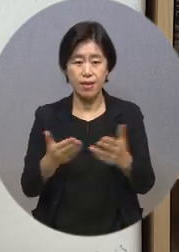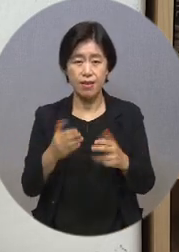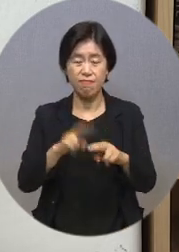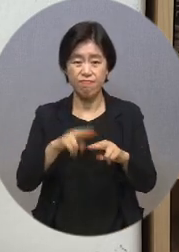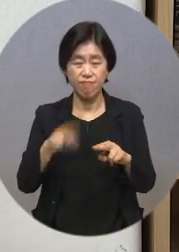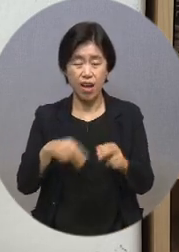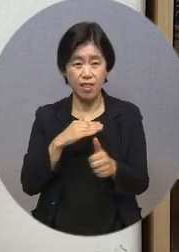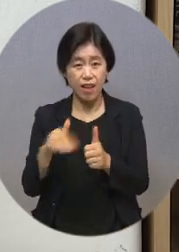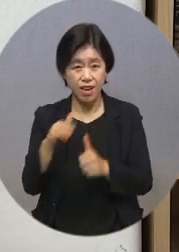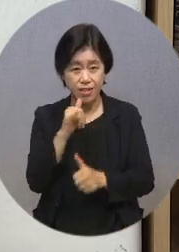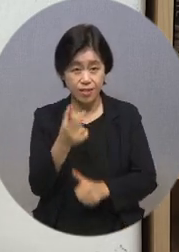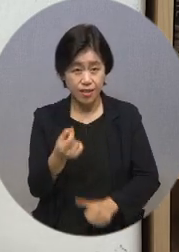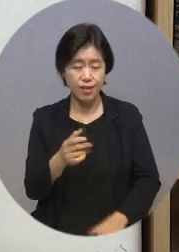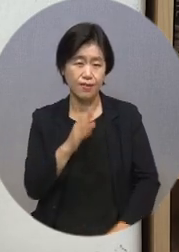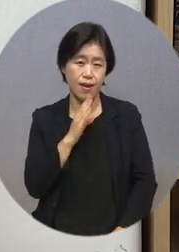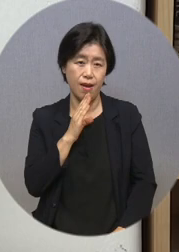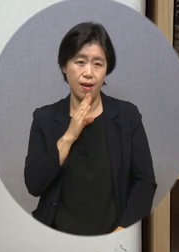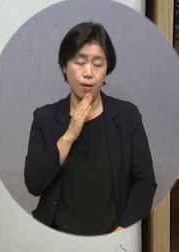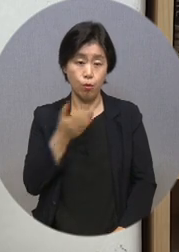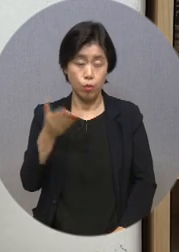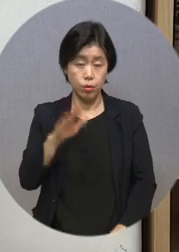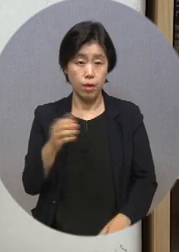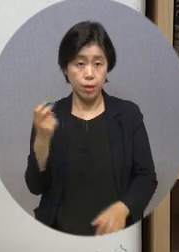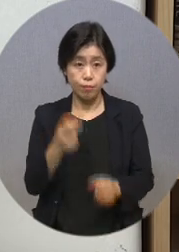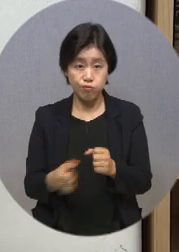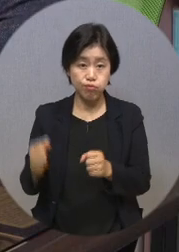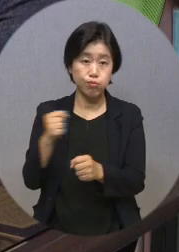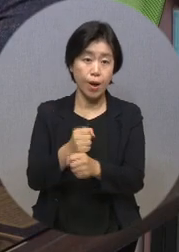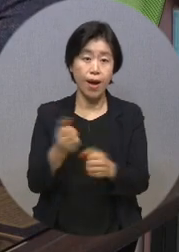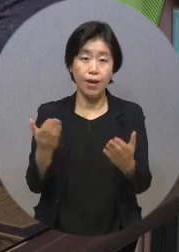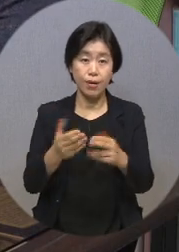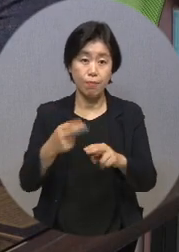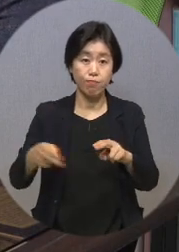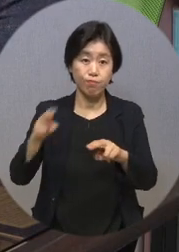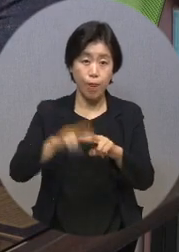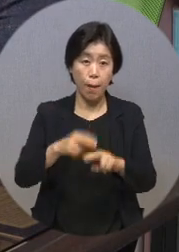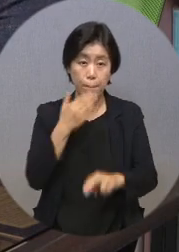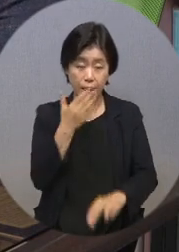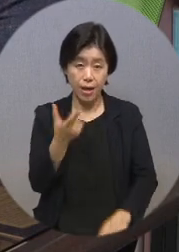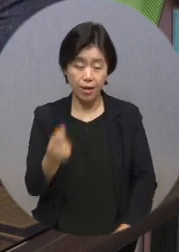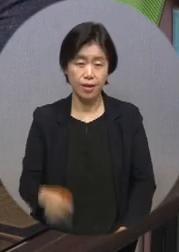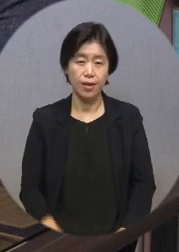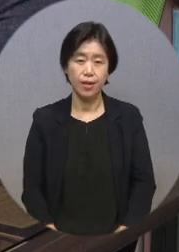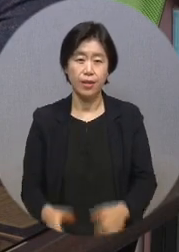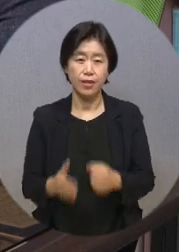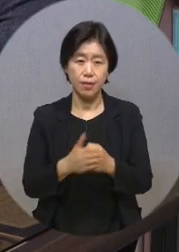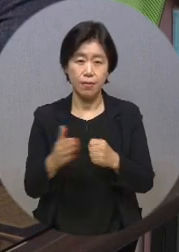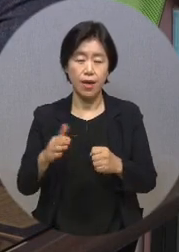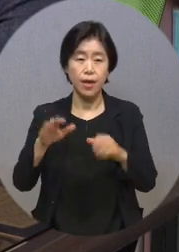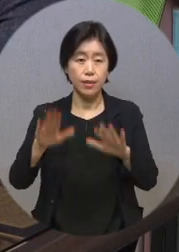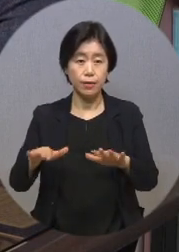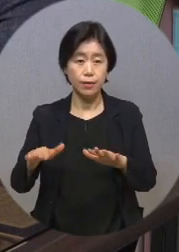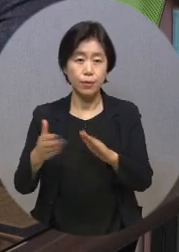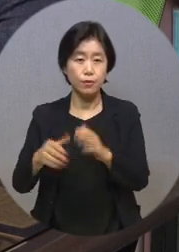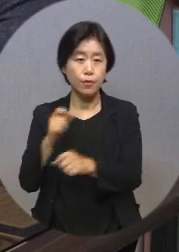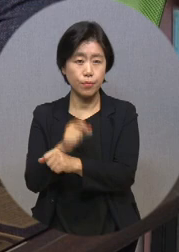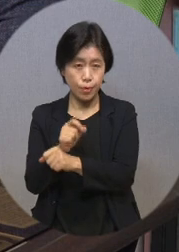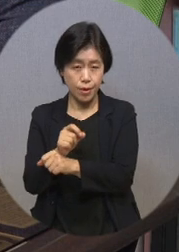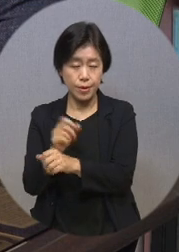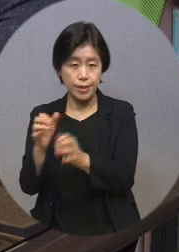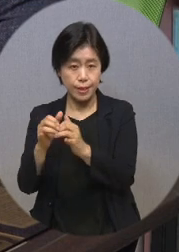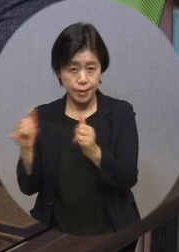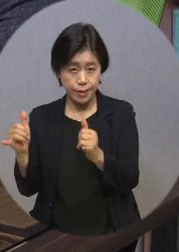또 지난해 5월 세종시청에 복직이 되셨어요. 네네. 그러다 보니까 전국 최초 현직 공무원이 민간